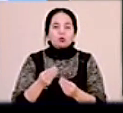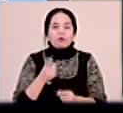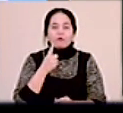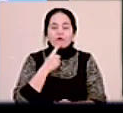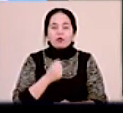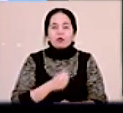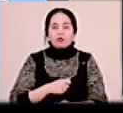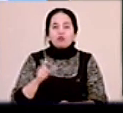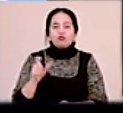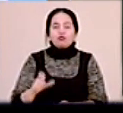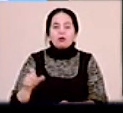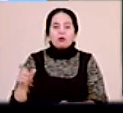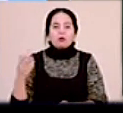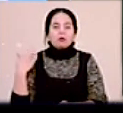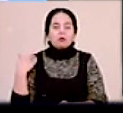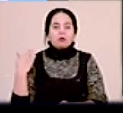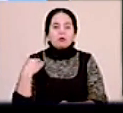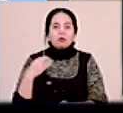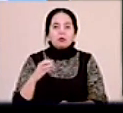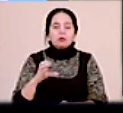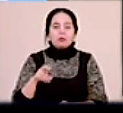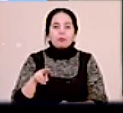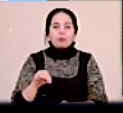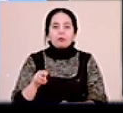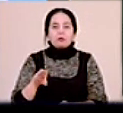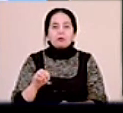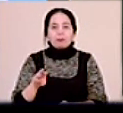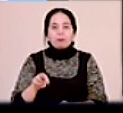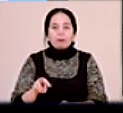военачальник сагдиец Спитамен.